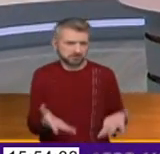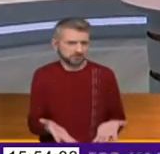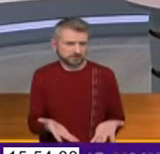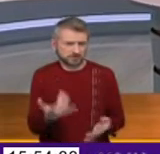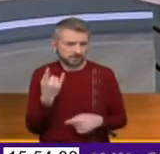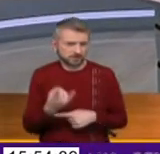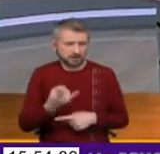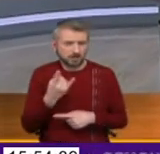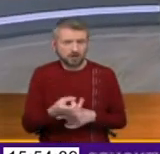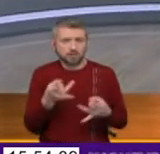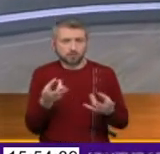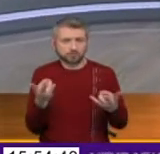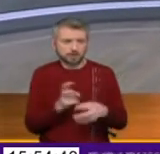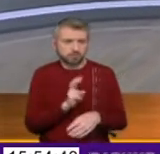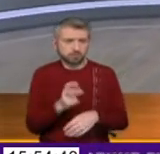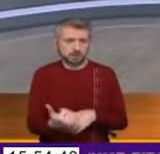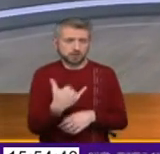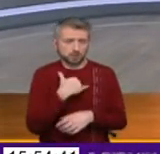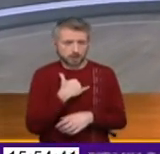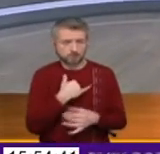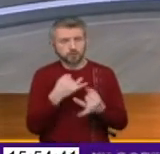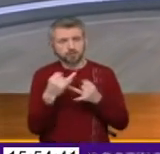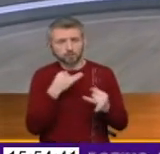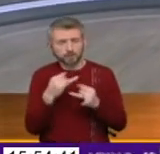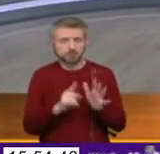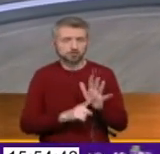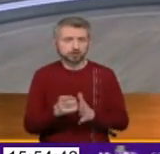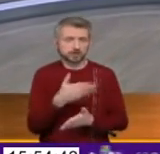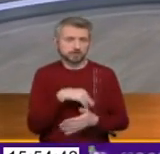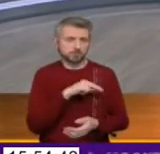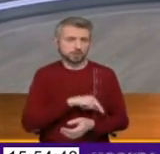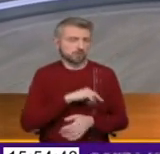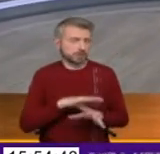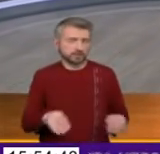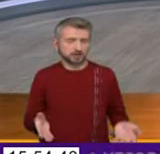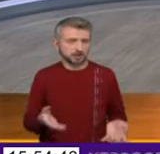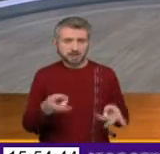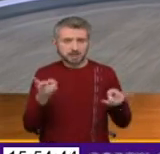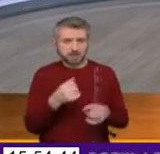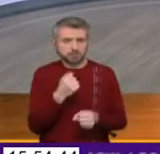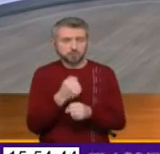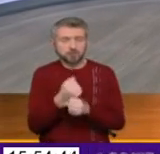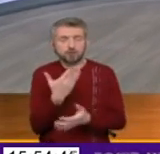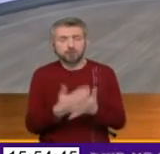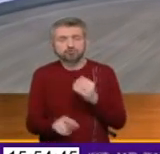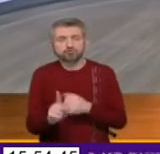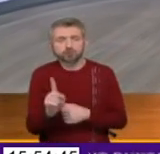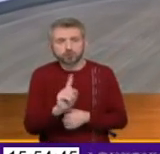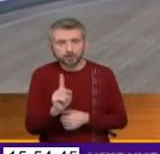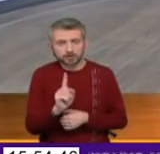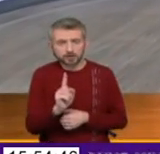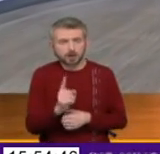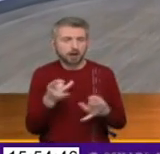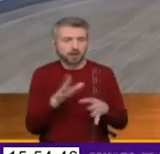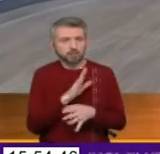легкий. Треба просто прийти до нас, поспілкуватися і почати з нами працювати. Угу. Тобто, треба зробити хоч щось, а